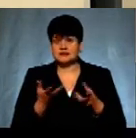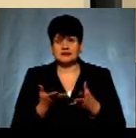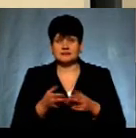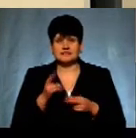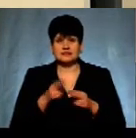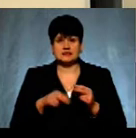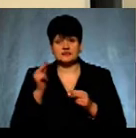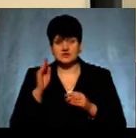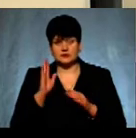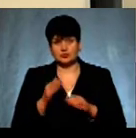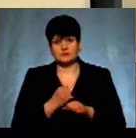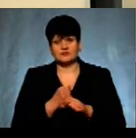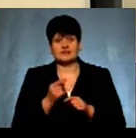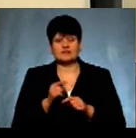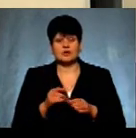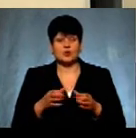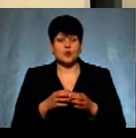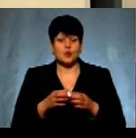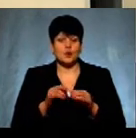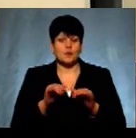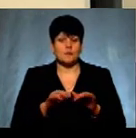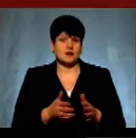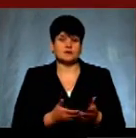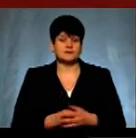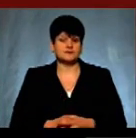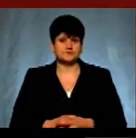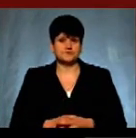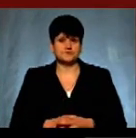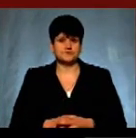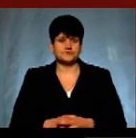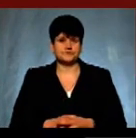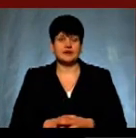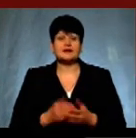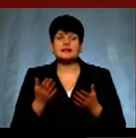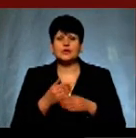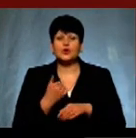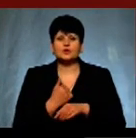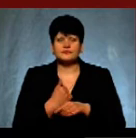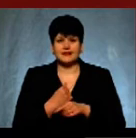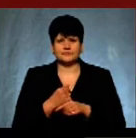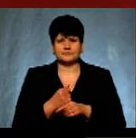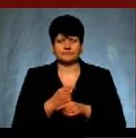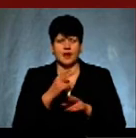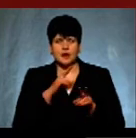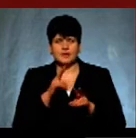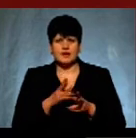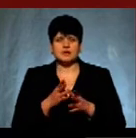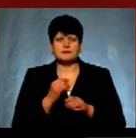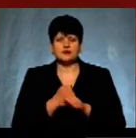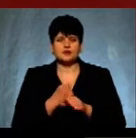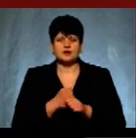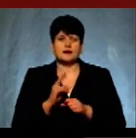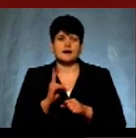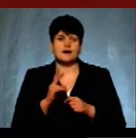прийде і буде працювати в тій чи іншій компанії на тому чи іншому робочому місці. Який основний критерій, за яким працює кар'єрний радник? Від чого